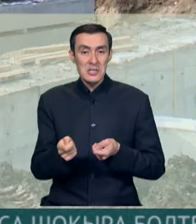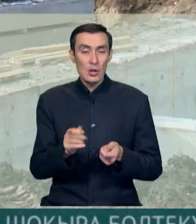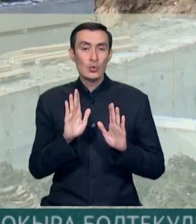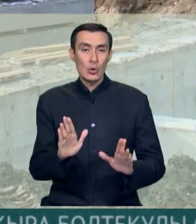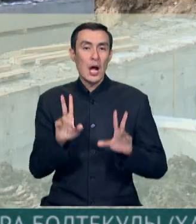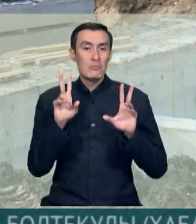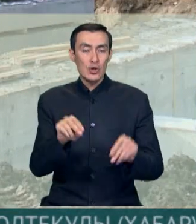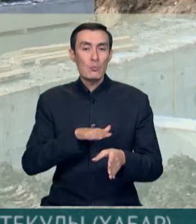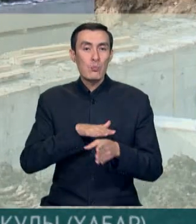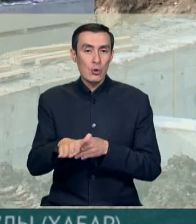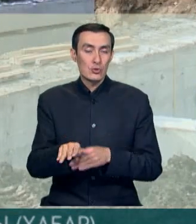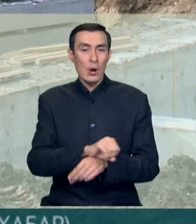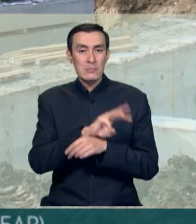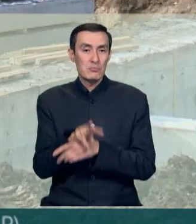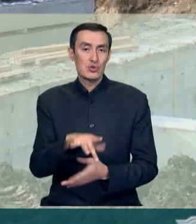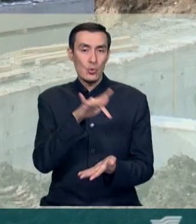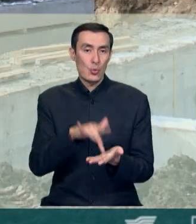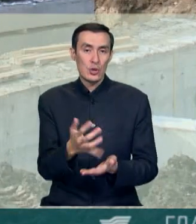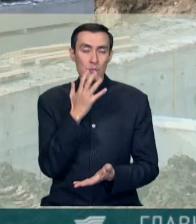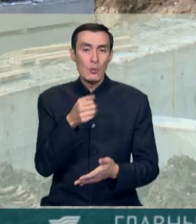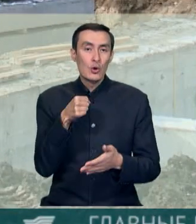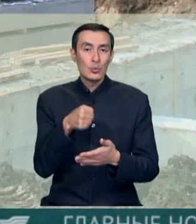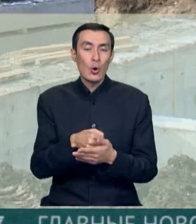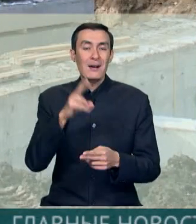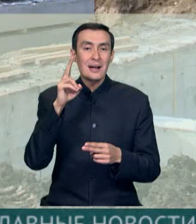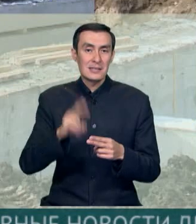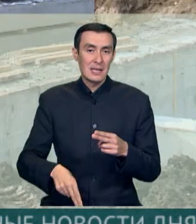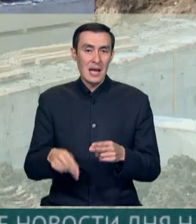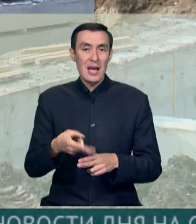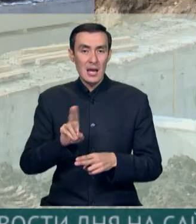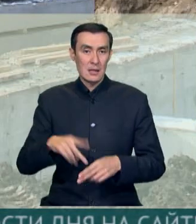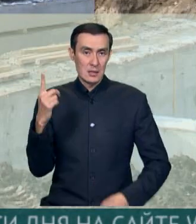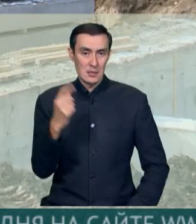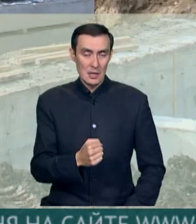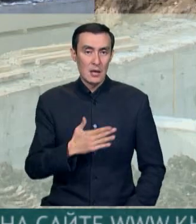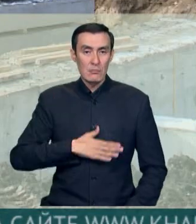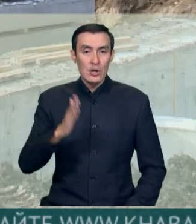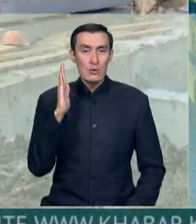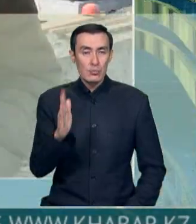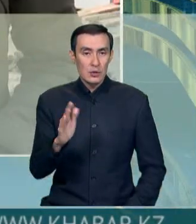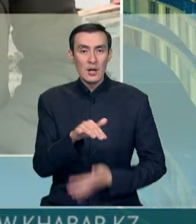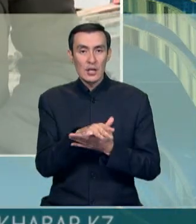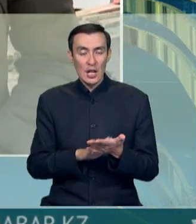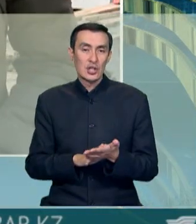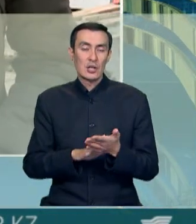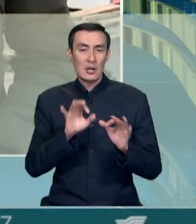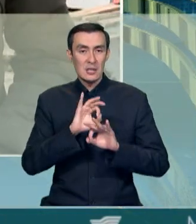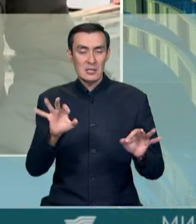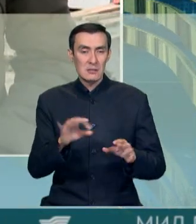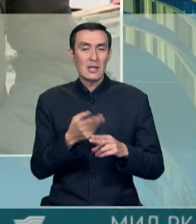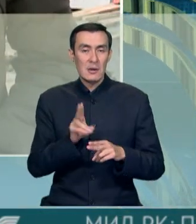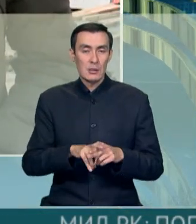обещают полностью обеспечить город теплом до конца этой недели. Мы будем и дальше следить за